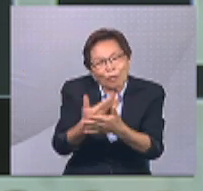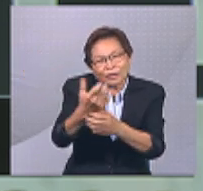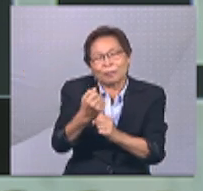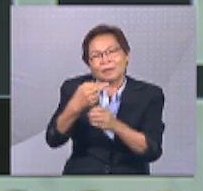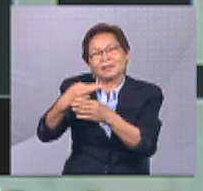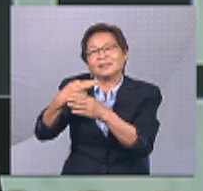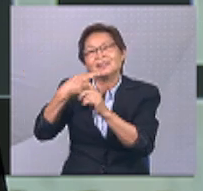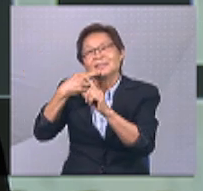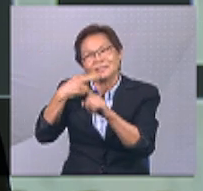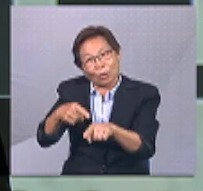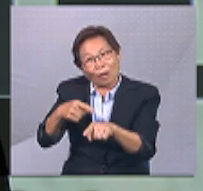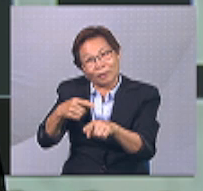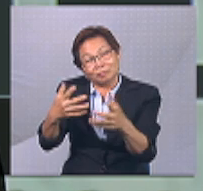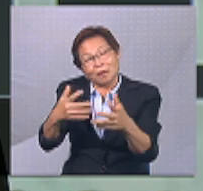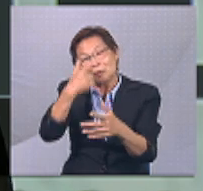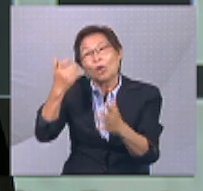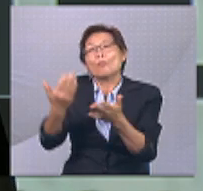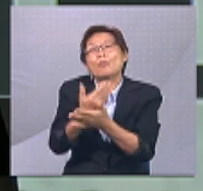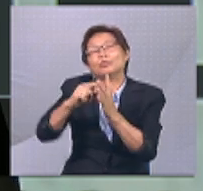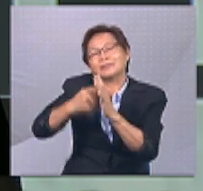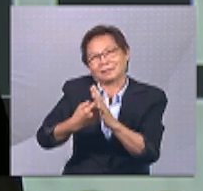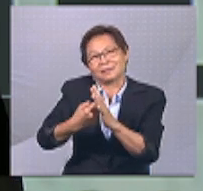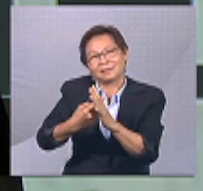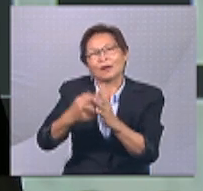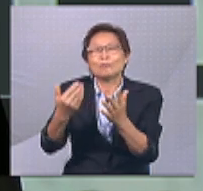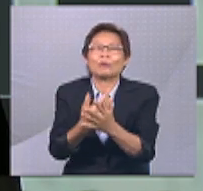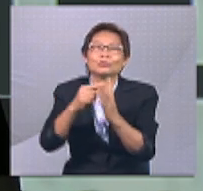we just started the action in